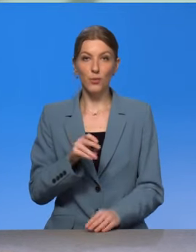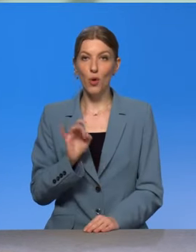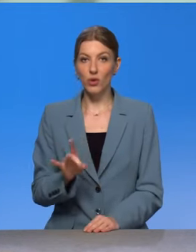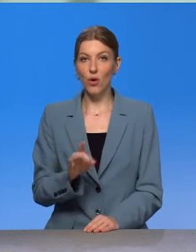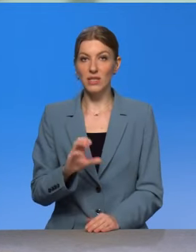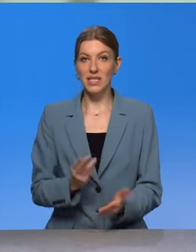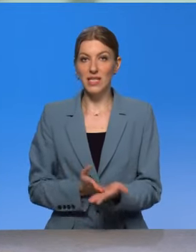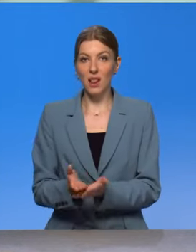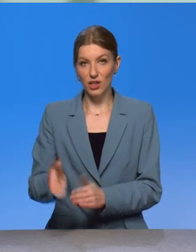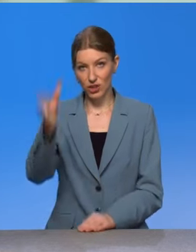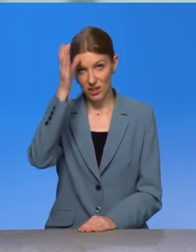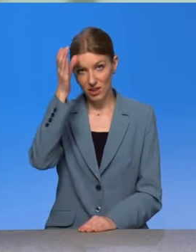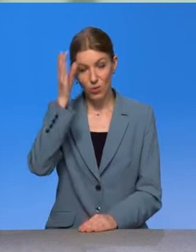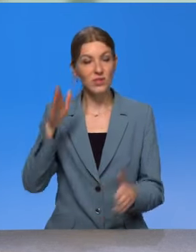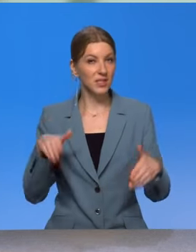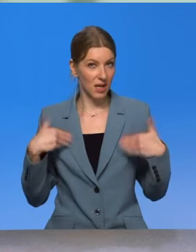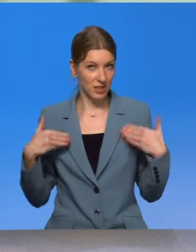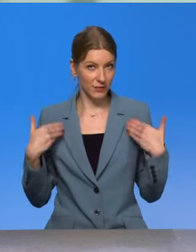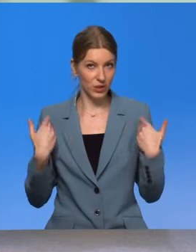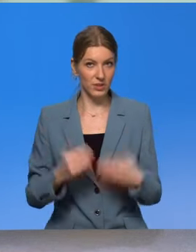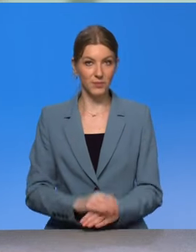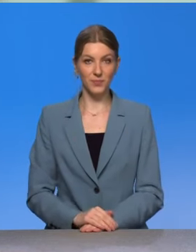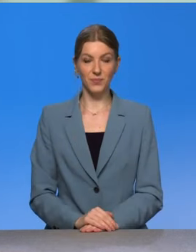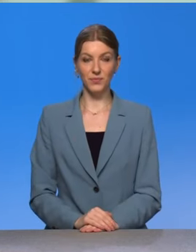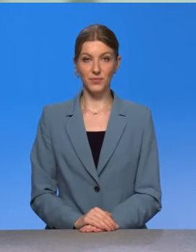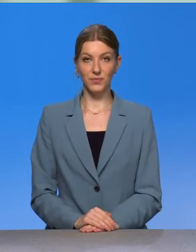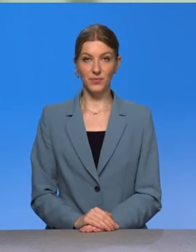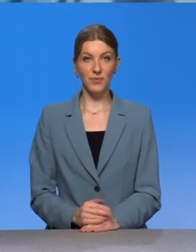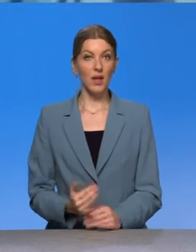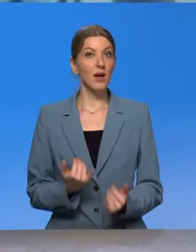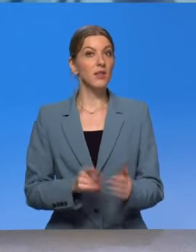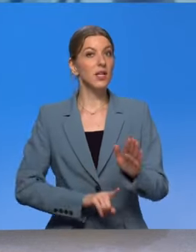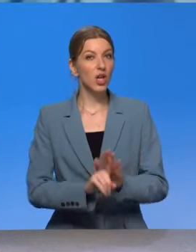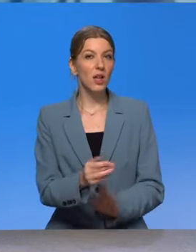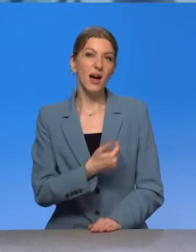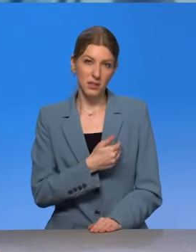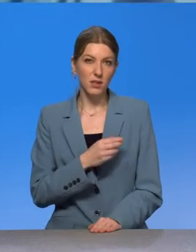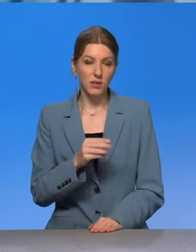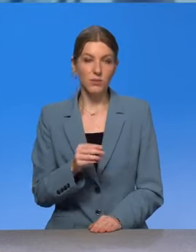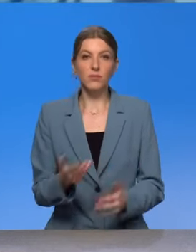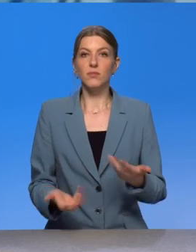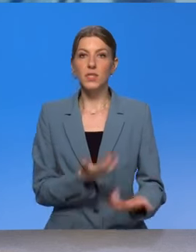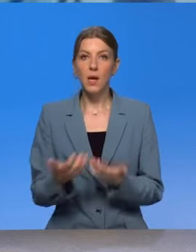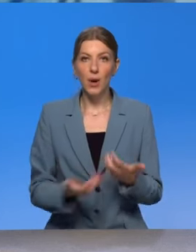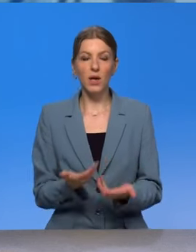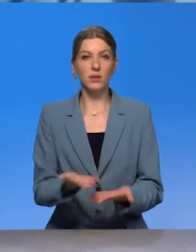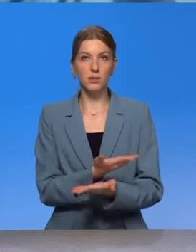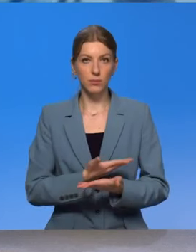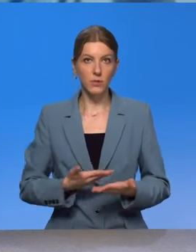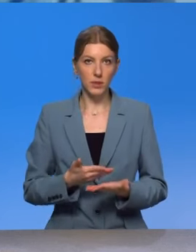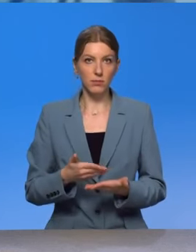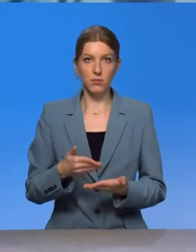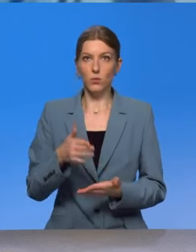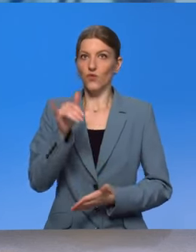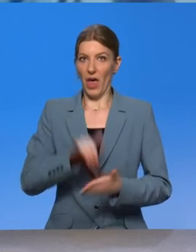Елена Александровна, здравствуйте. Здравствуйте. Для начала хочется вот с чем разобраться. Мы уверенно говорим, Дим даже